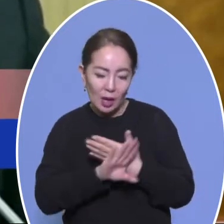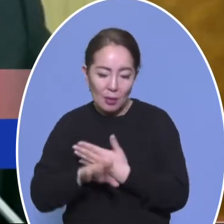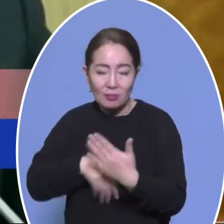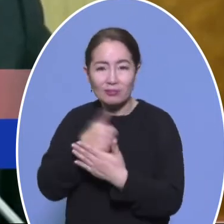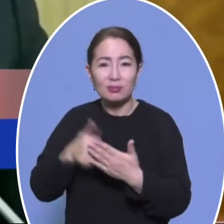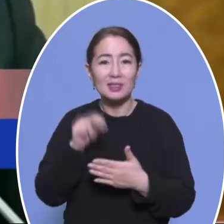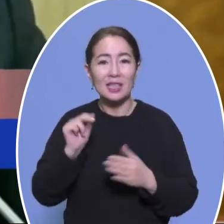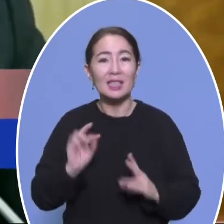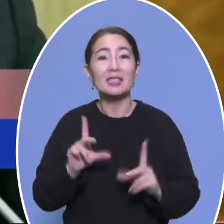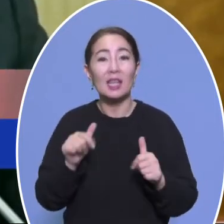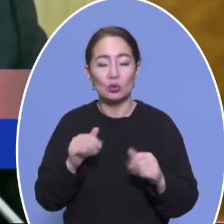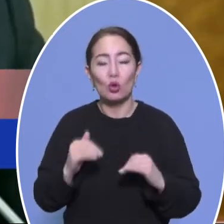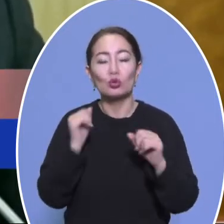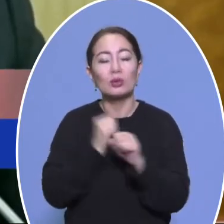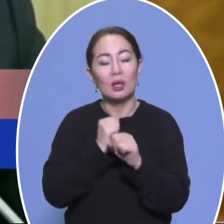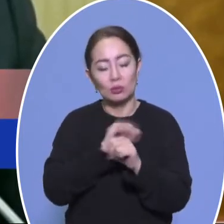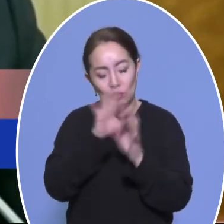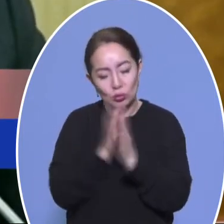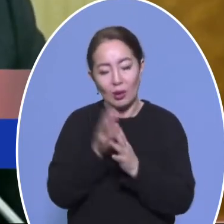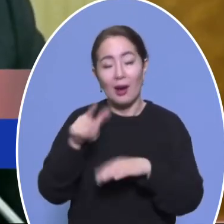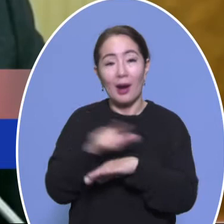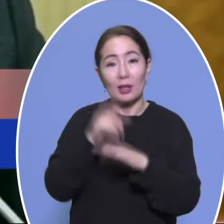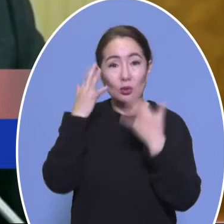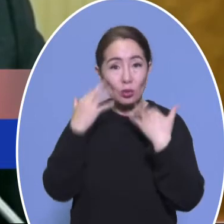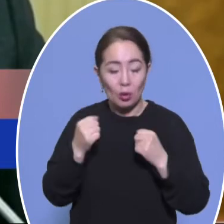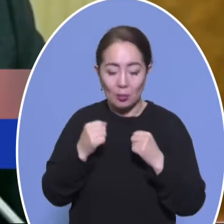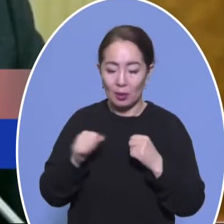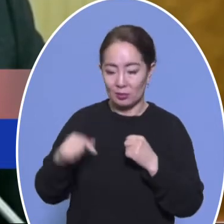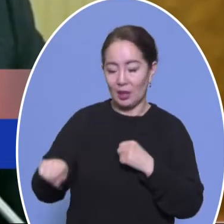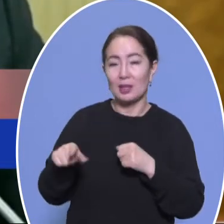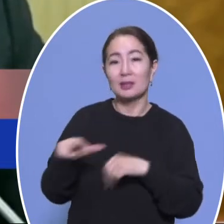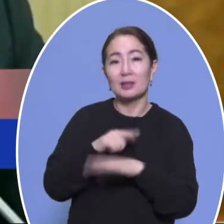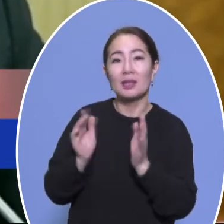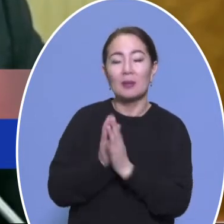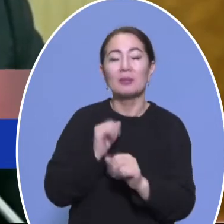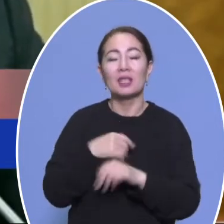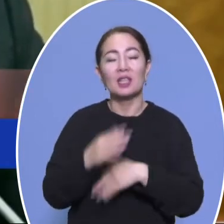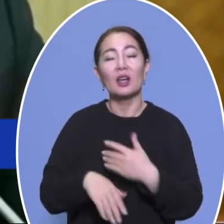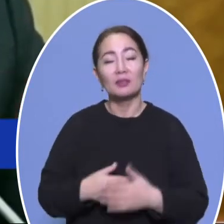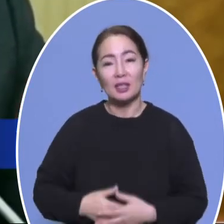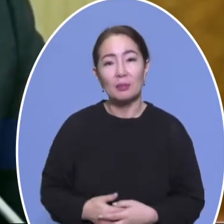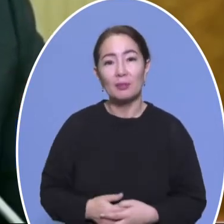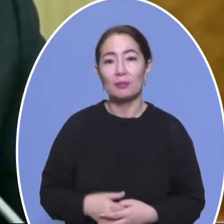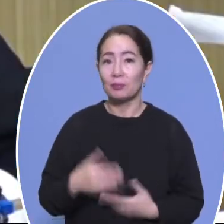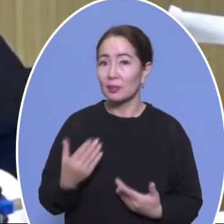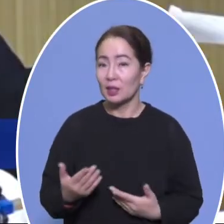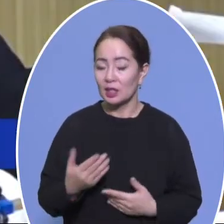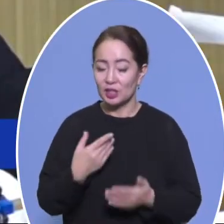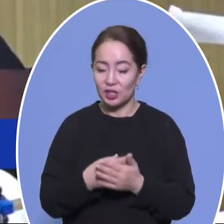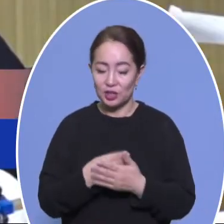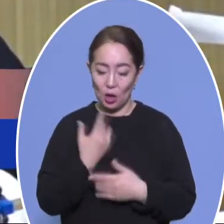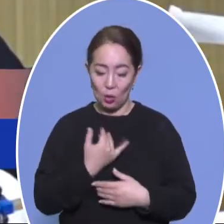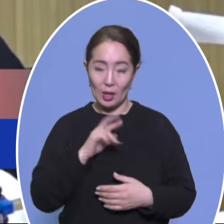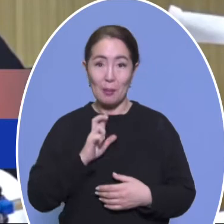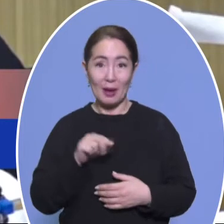байдал чанарыг сайжруулах дээр өшөө хөгжүүлэлтийн ажиллагаа бол газар зохион байгуулалт геодезийн зураг зөв газартай хамтраад ингээд ажиллаж явж байгаа. За мөн одоо